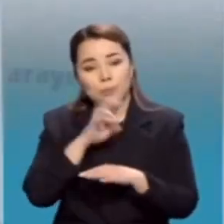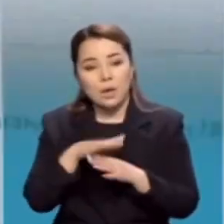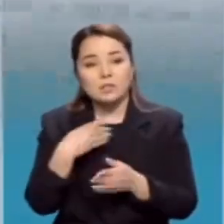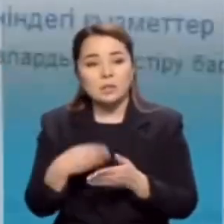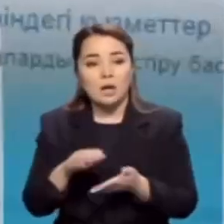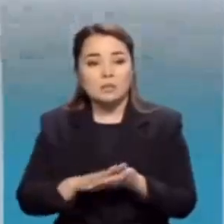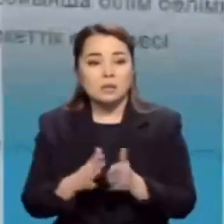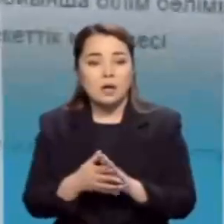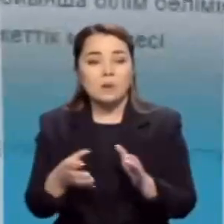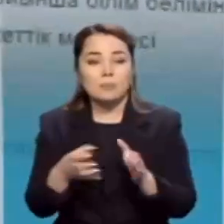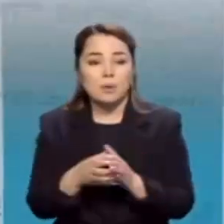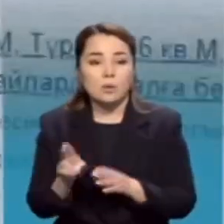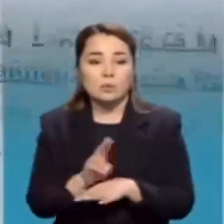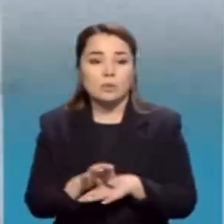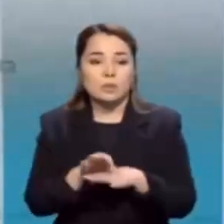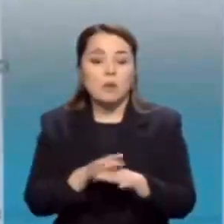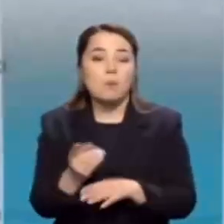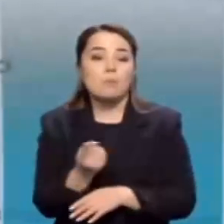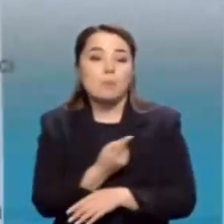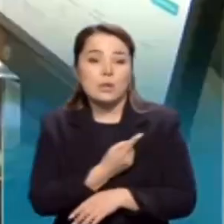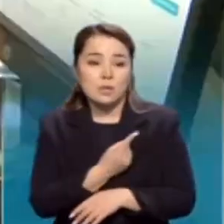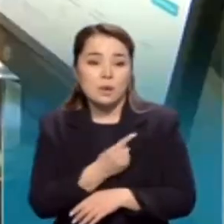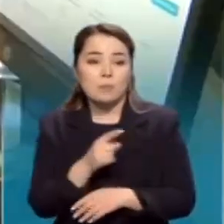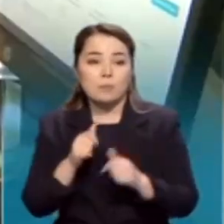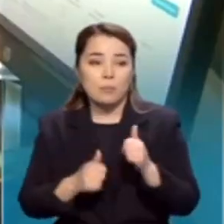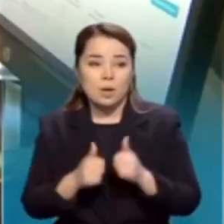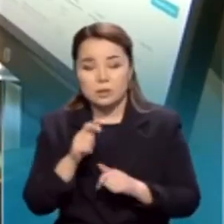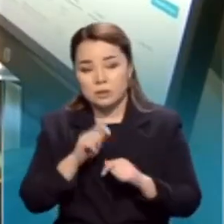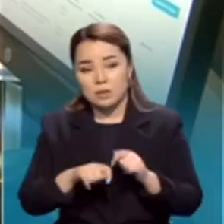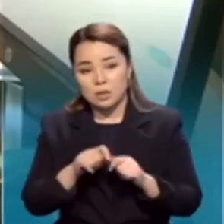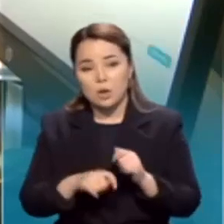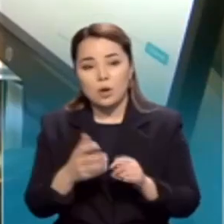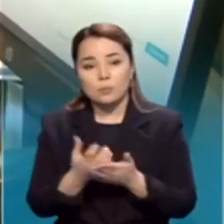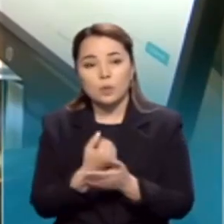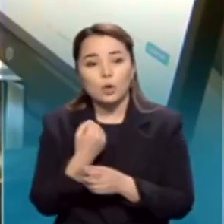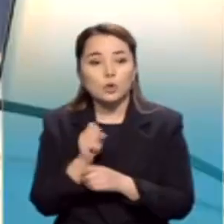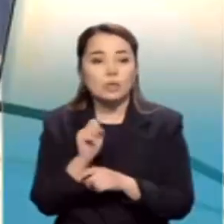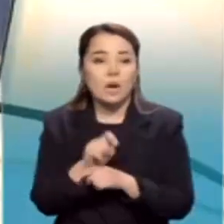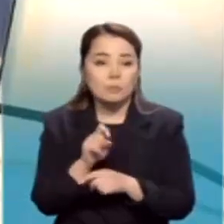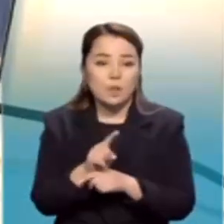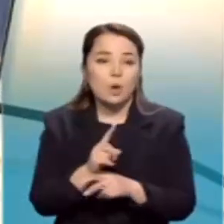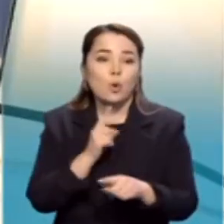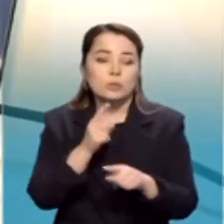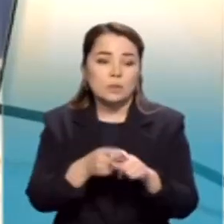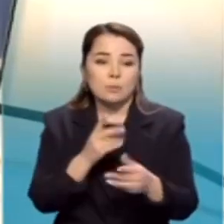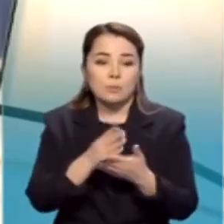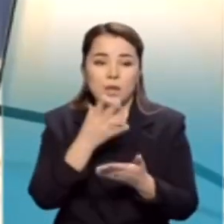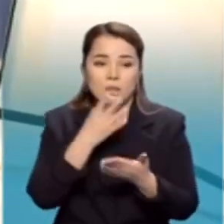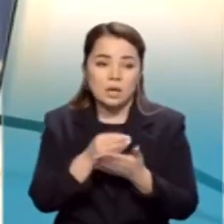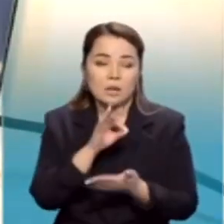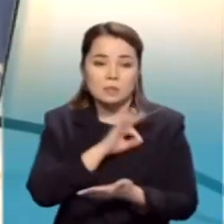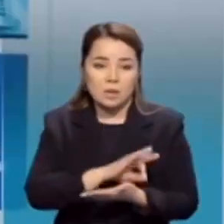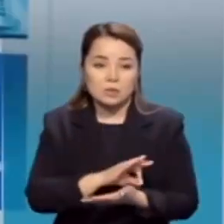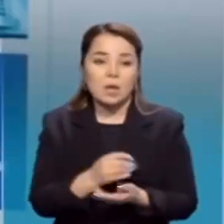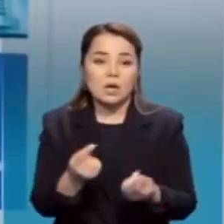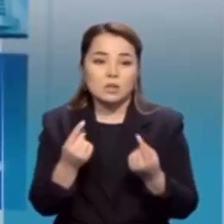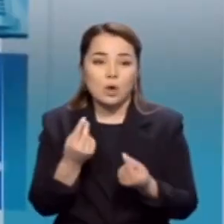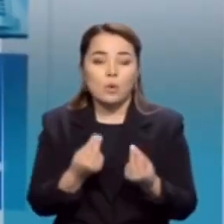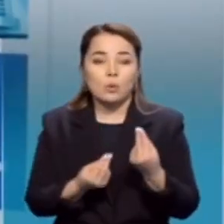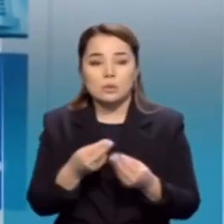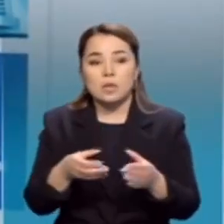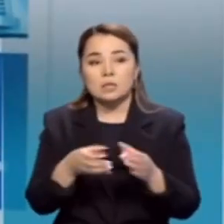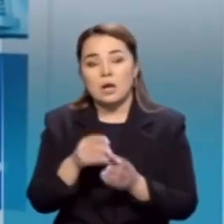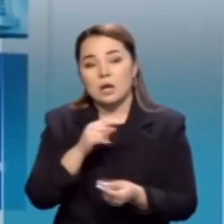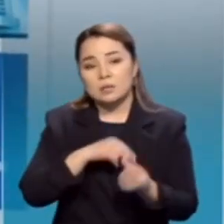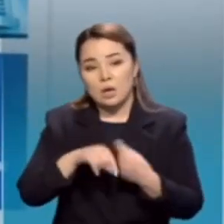алудың майлы лоттарын емденіп отырған бұл монополистер байқауды қиналмай ұтады, бірақ тапсырысты қосалқы мердігер орындайды, яғни ірі ойыншылар мемлекет пен